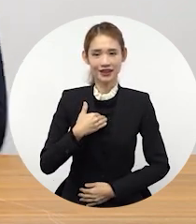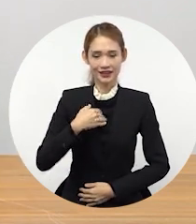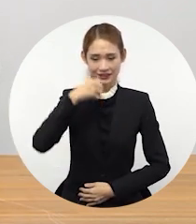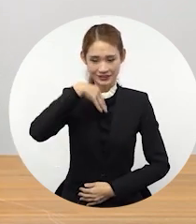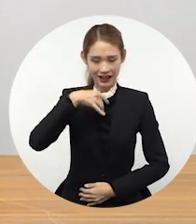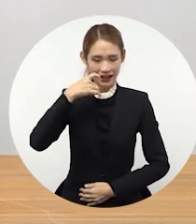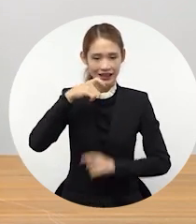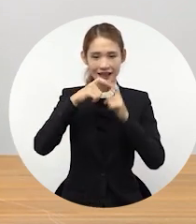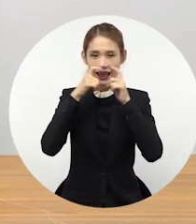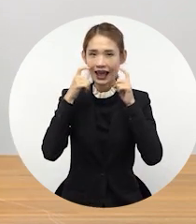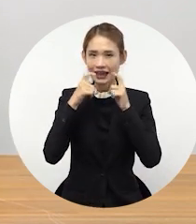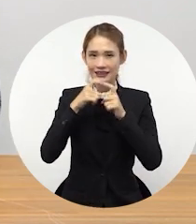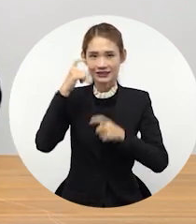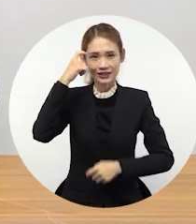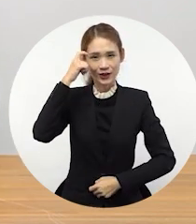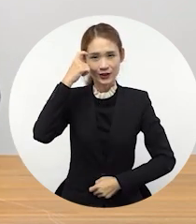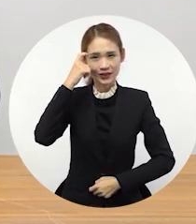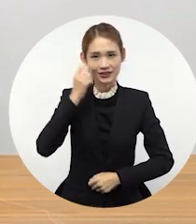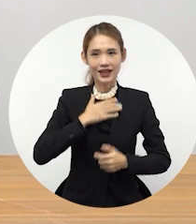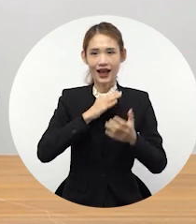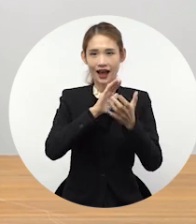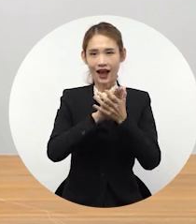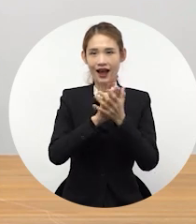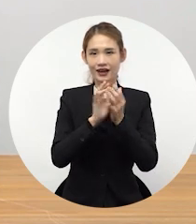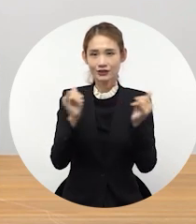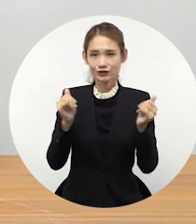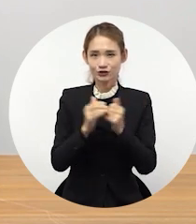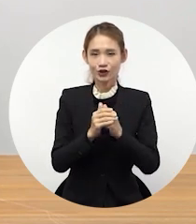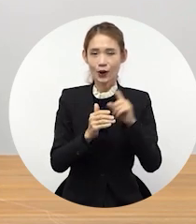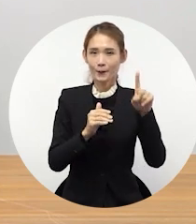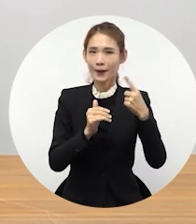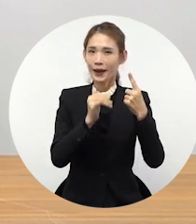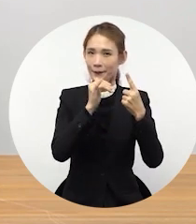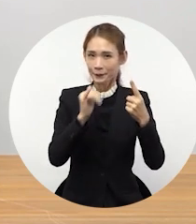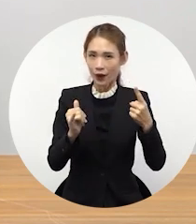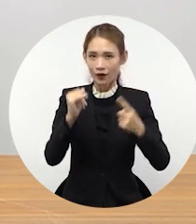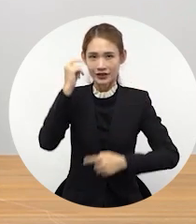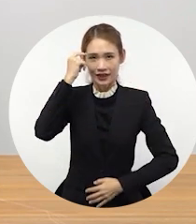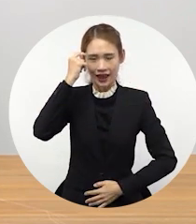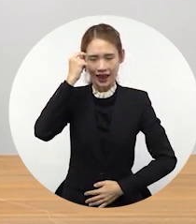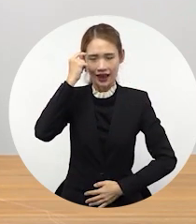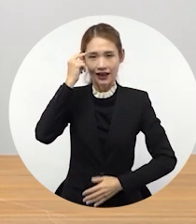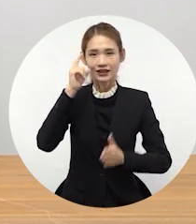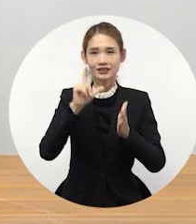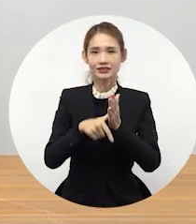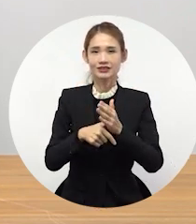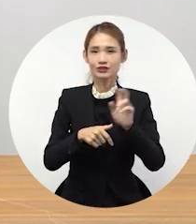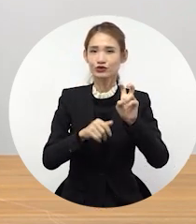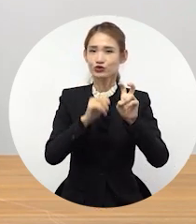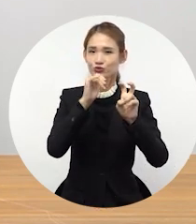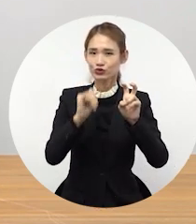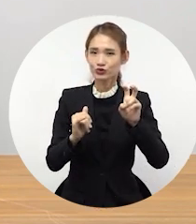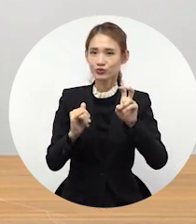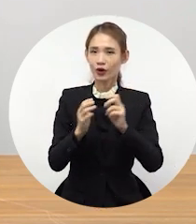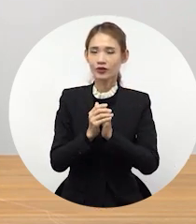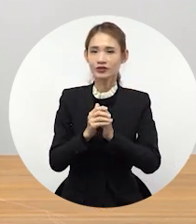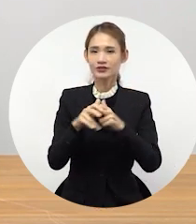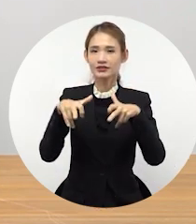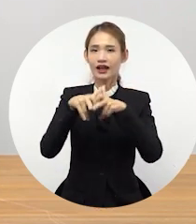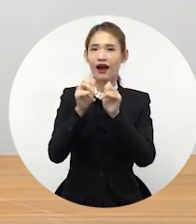저의 어떻게 보면 주관적인 통계죠. 아, 제 주변에 아는 사람이 한 100명이다라고 가정하면 어. 저는 그래도